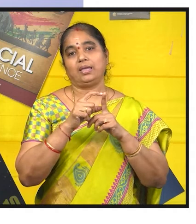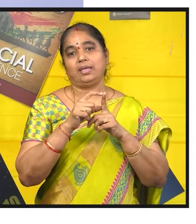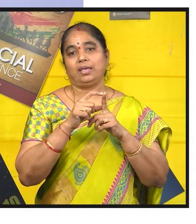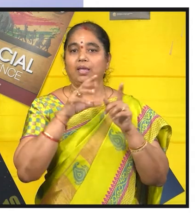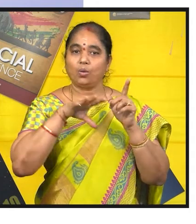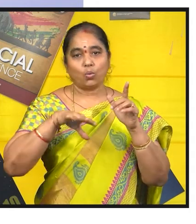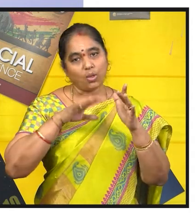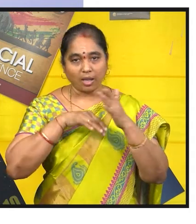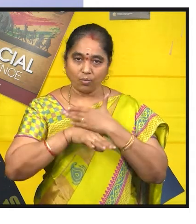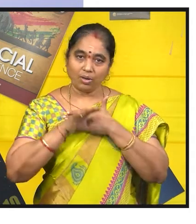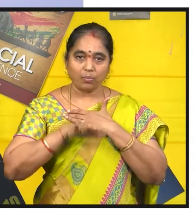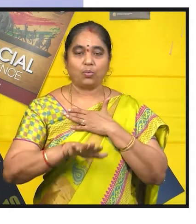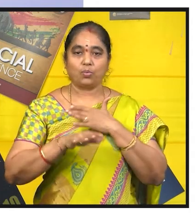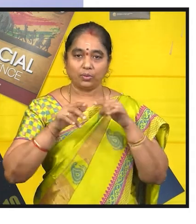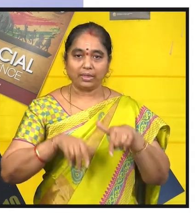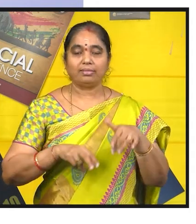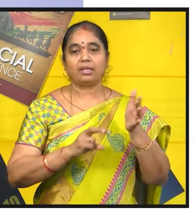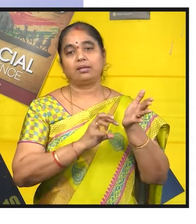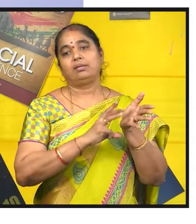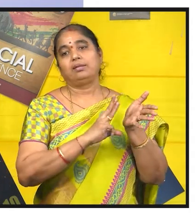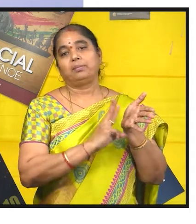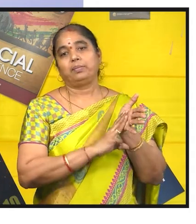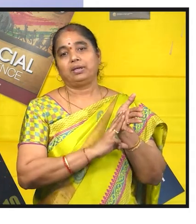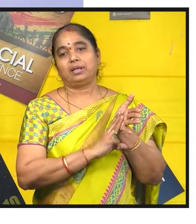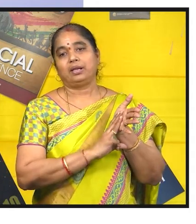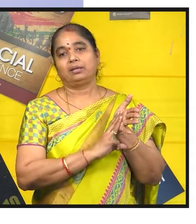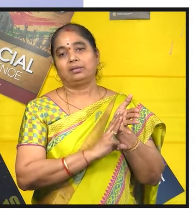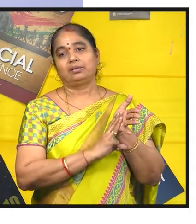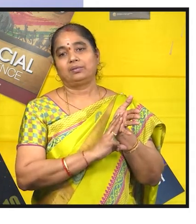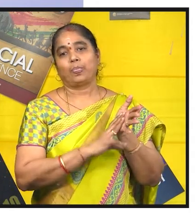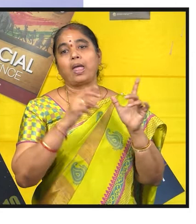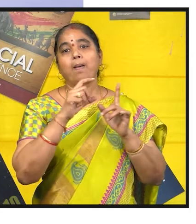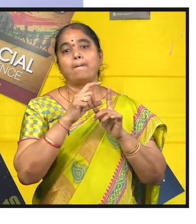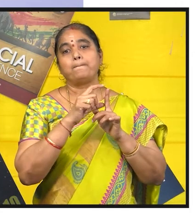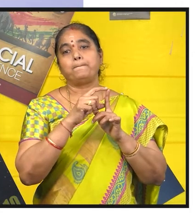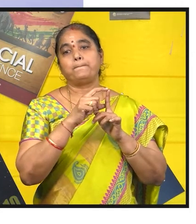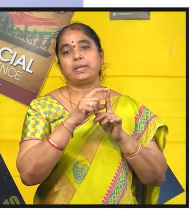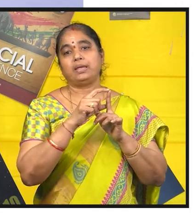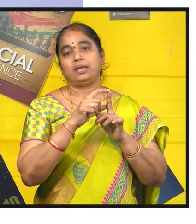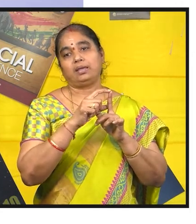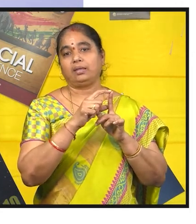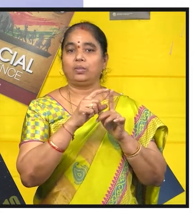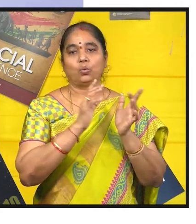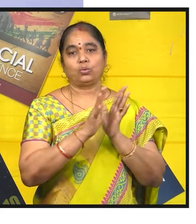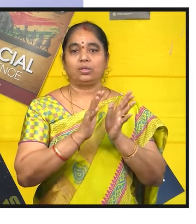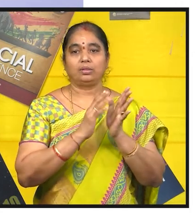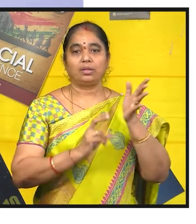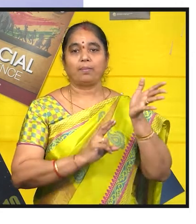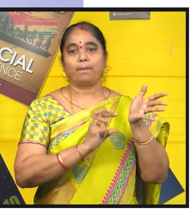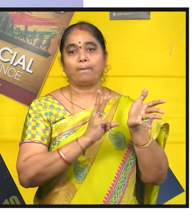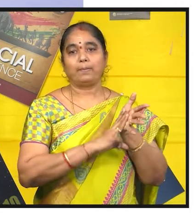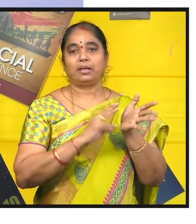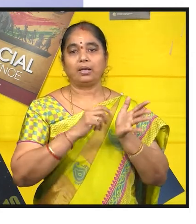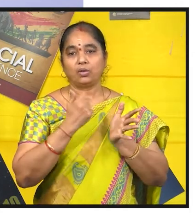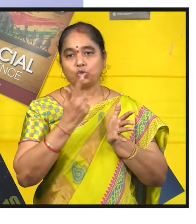அது போகும். எனவே இந்த தனிமங்களை நம்ம என்னன்னு சொல்ல போகிறோன்னு சொன்னால் பி தொகுதி தனிமம். அதை நம்ம பின்னாடி